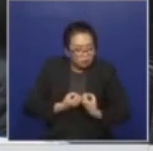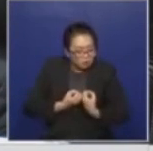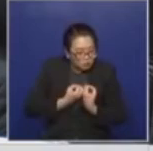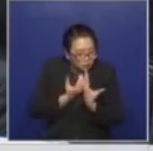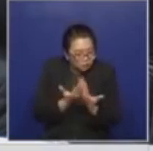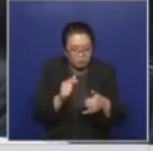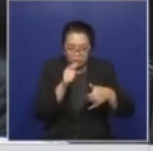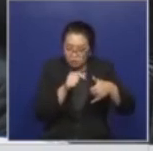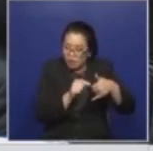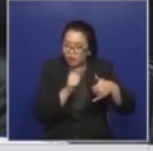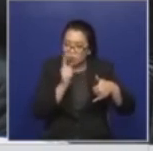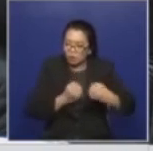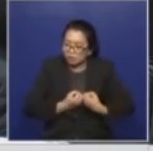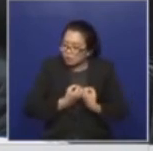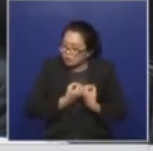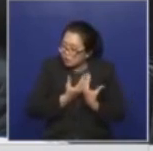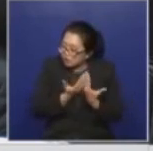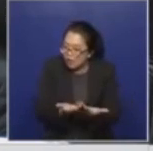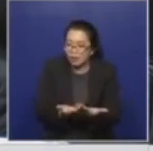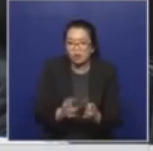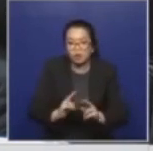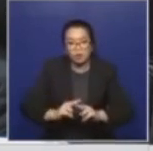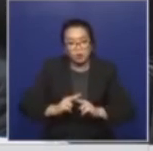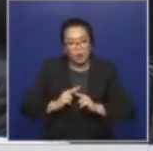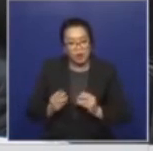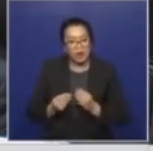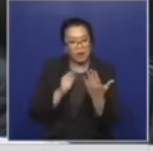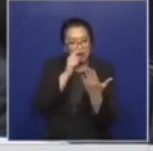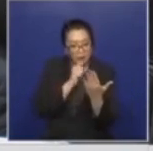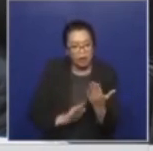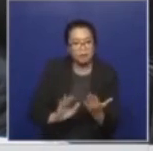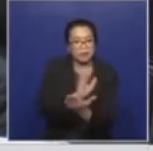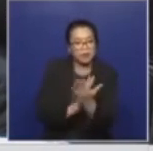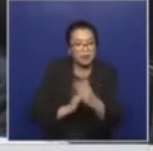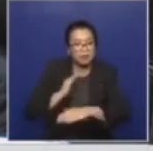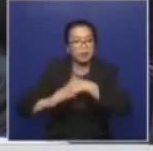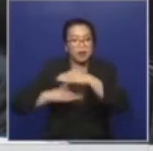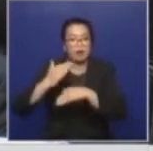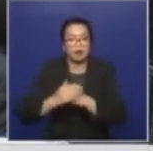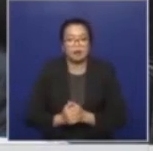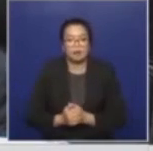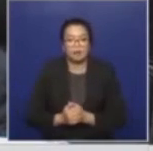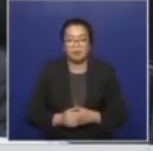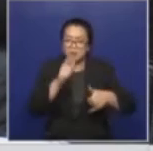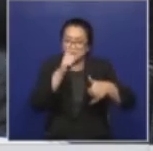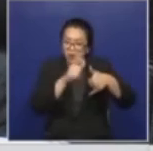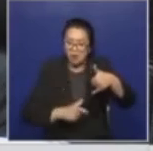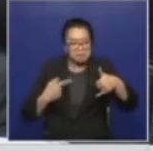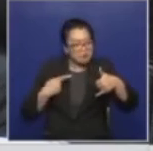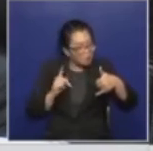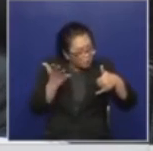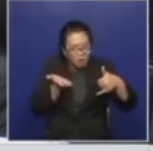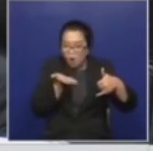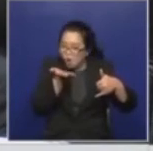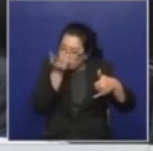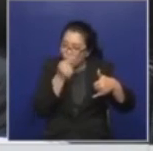องเพื่อประเทศชาติบ้านเมืองความเป็นโมฆะบุรุษความไร้ค่าความเปล่าประโยชน์ก็จะกลับขึ้นม